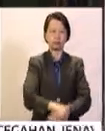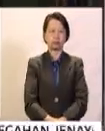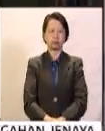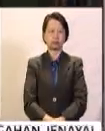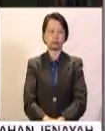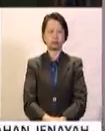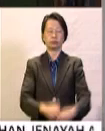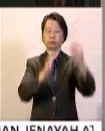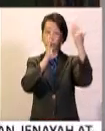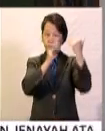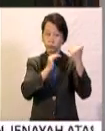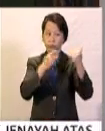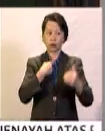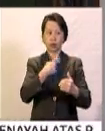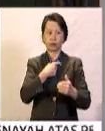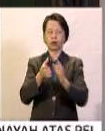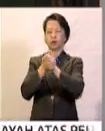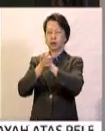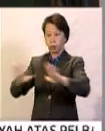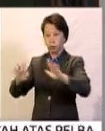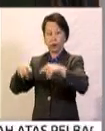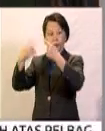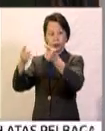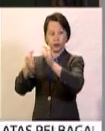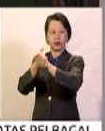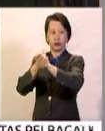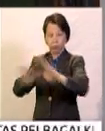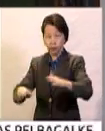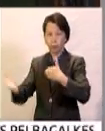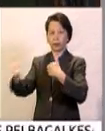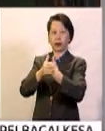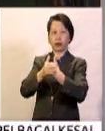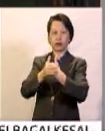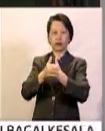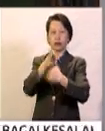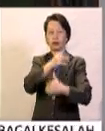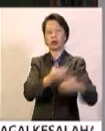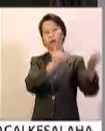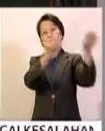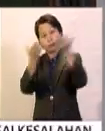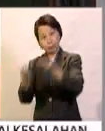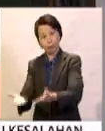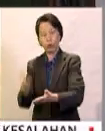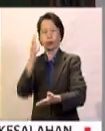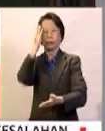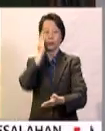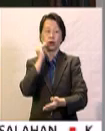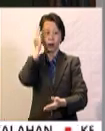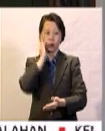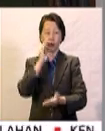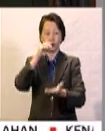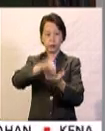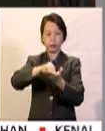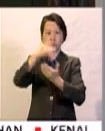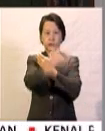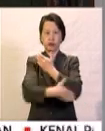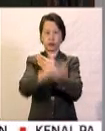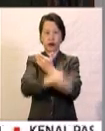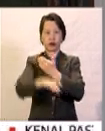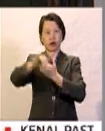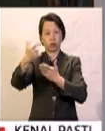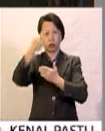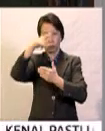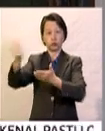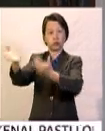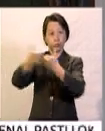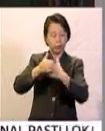Harapan kami selamat pergi dan selamat pulang dan bawalah sebanyak mungkin pengalaman berada di negara-negara orang untuk